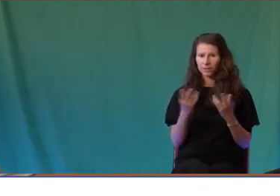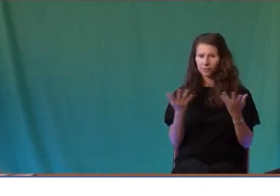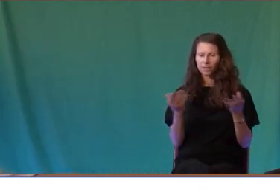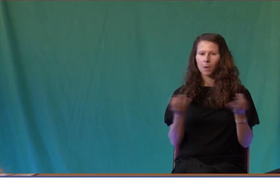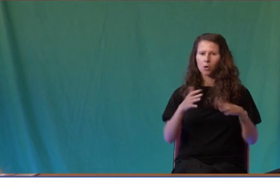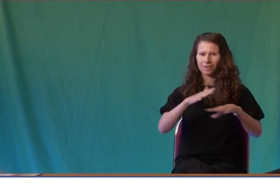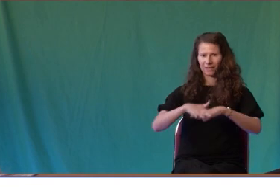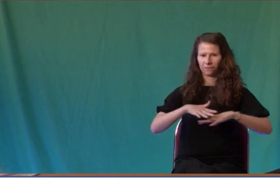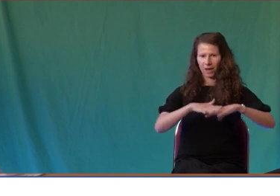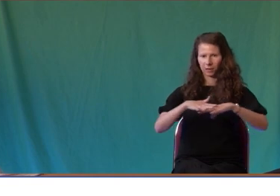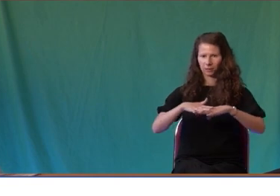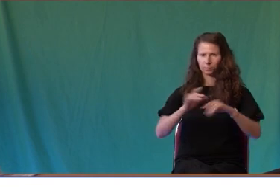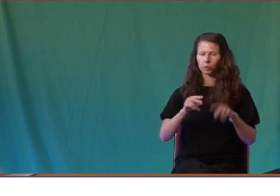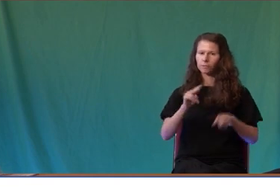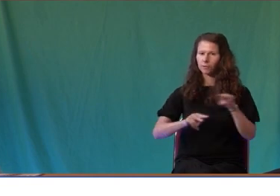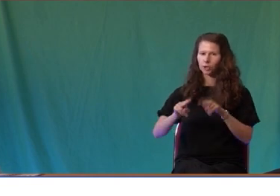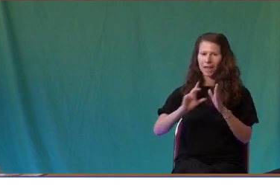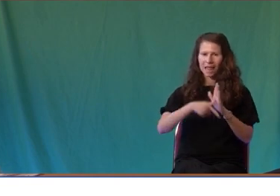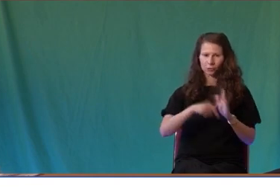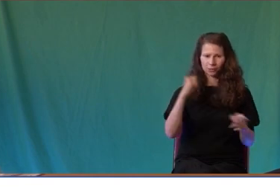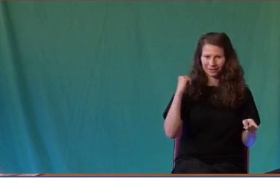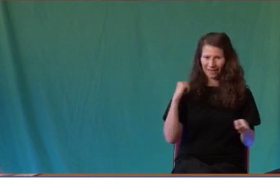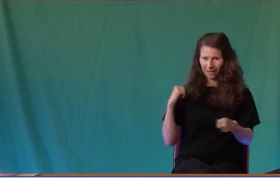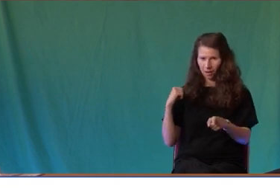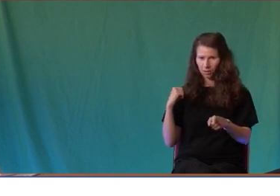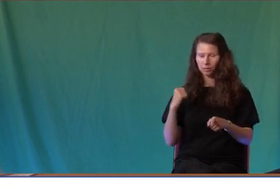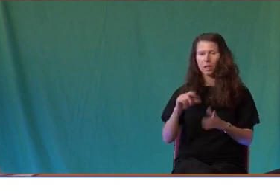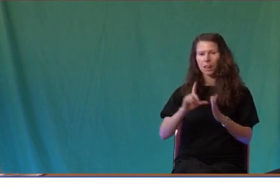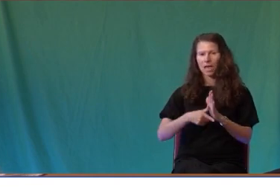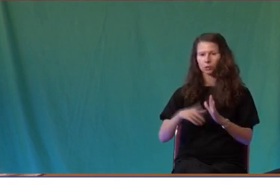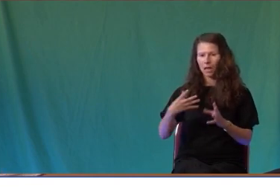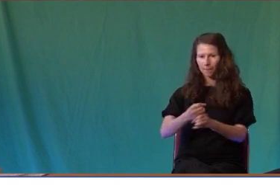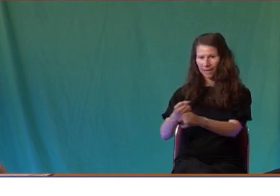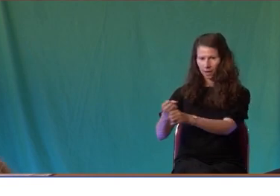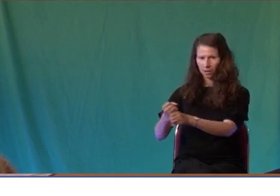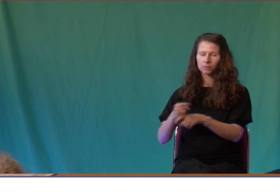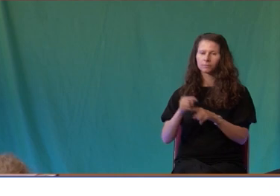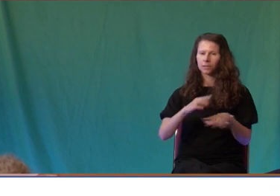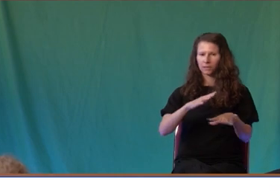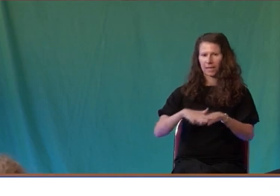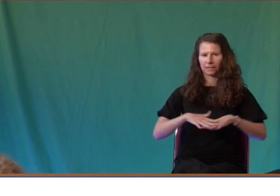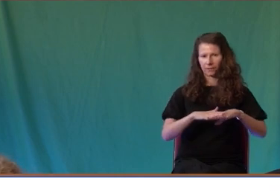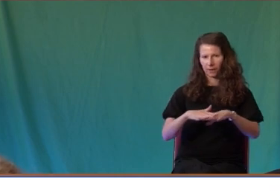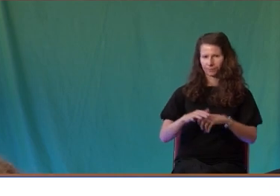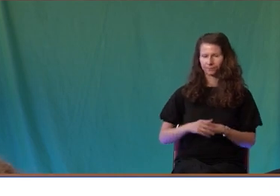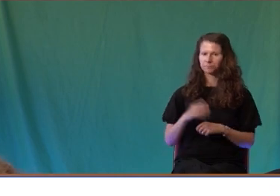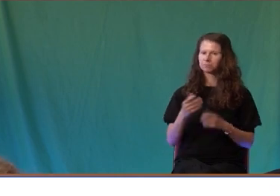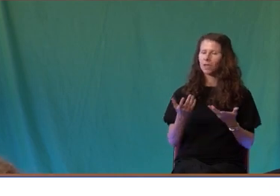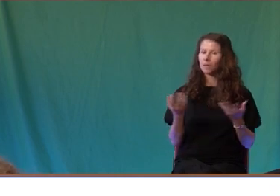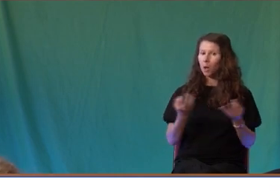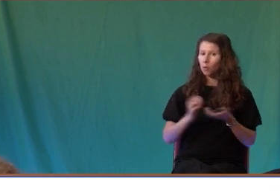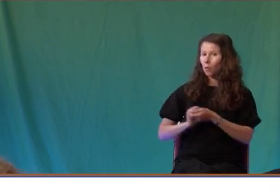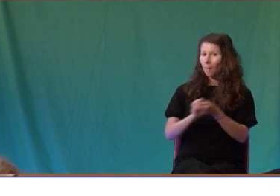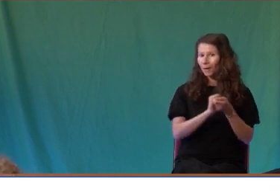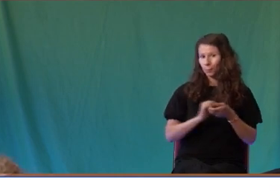müssen Vernetzung zwischen den unterschiedlichen Leistungsträgern und eine Kooperationsbereitschaft